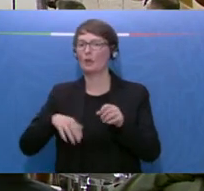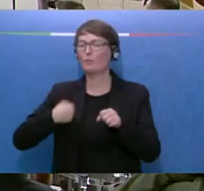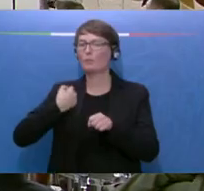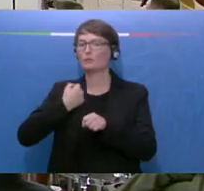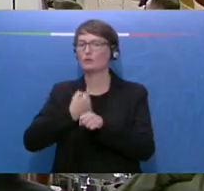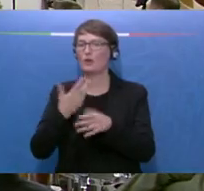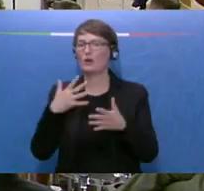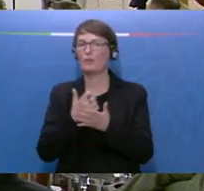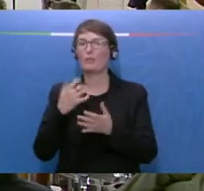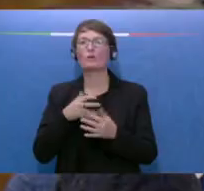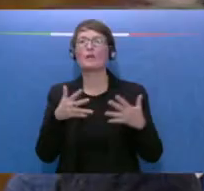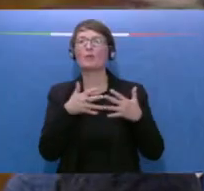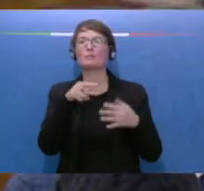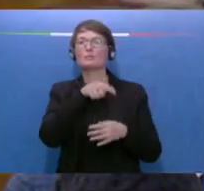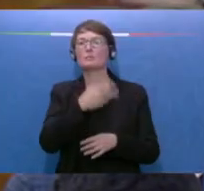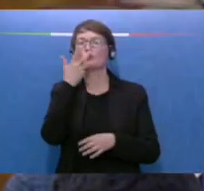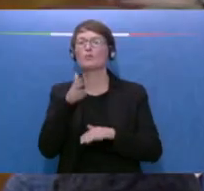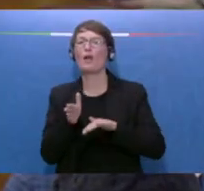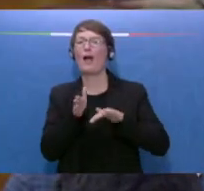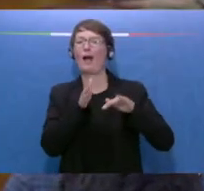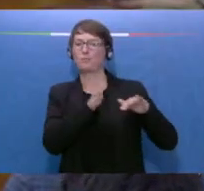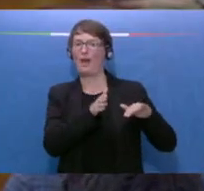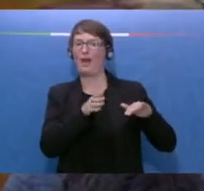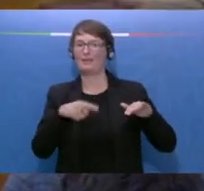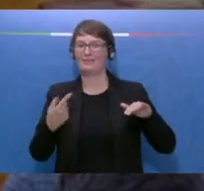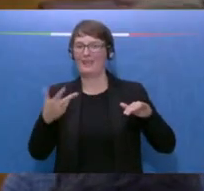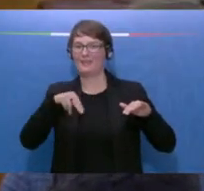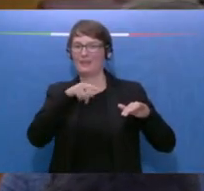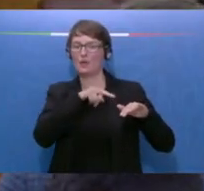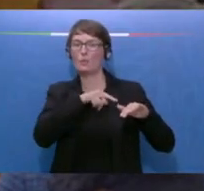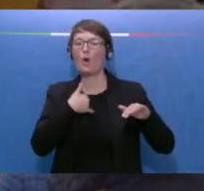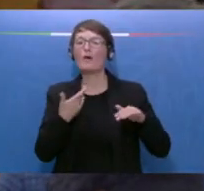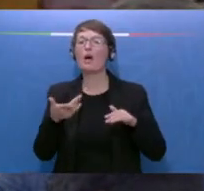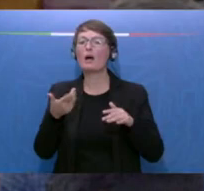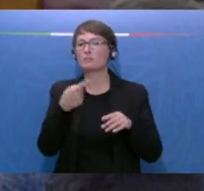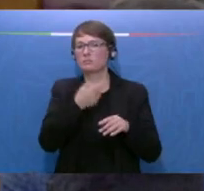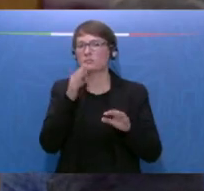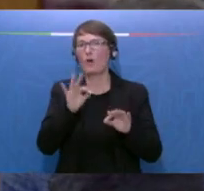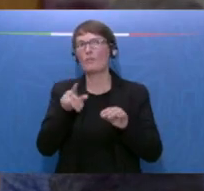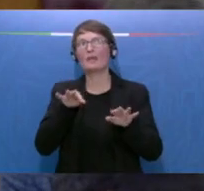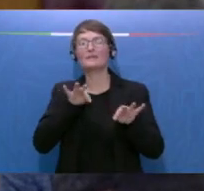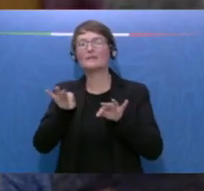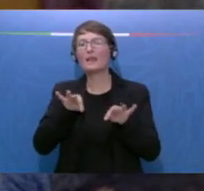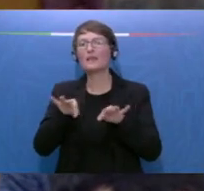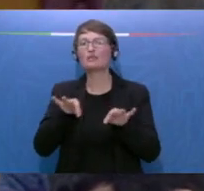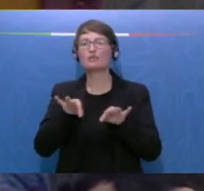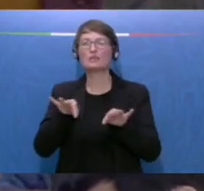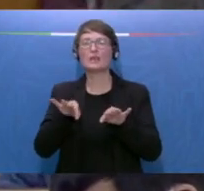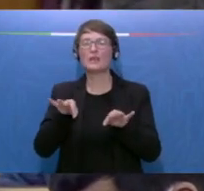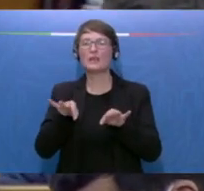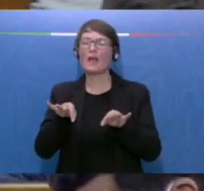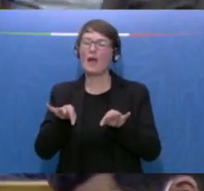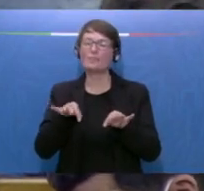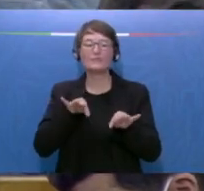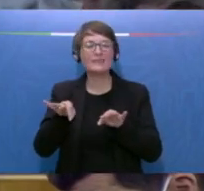a scegliere multilateralismo quale strategia per mantenere a forzare anche diciamo questo percorso positivo